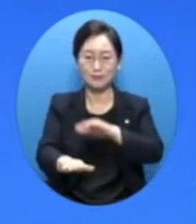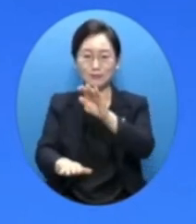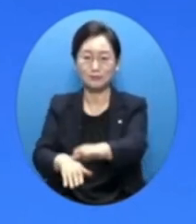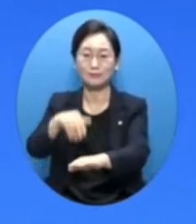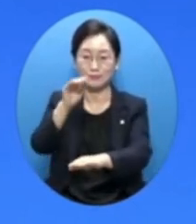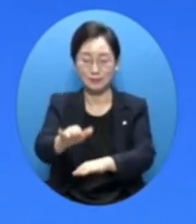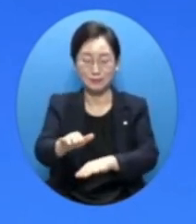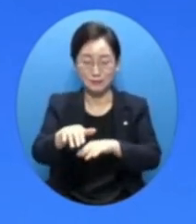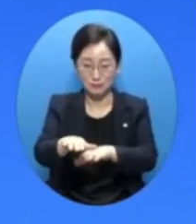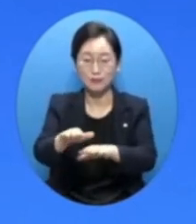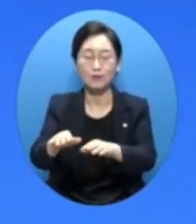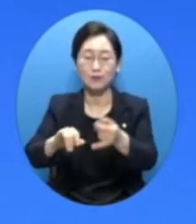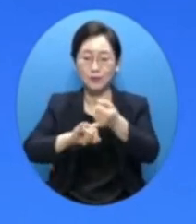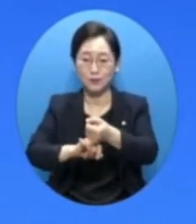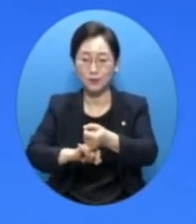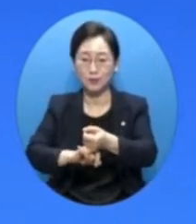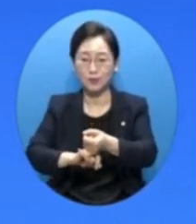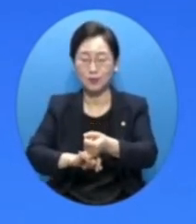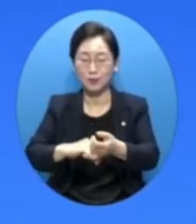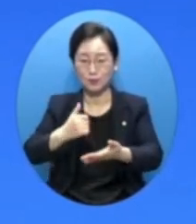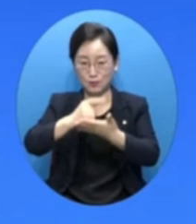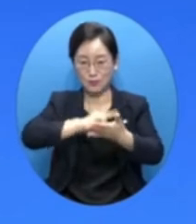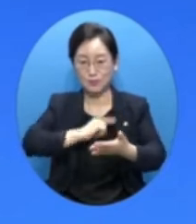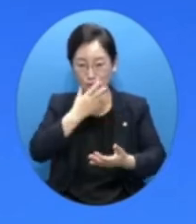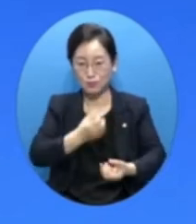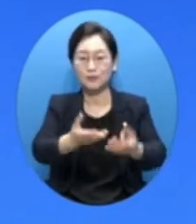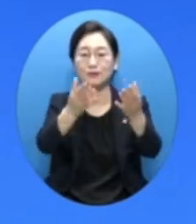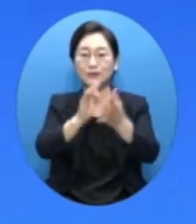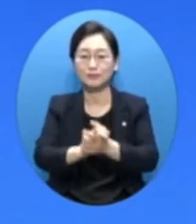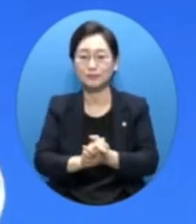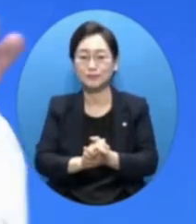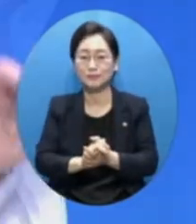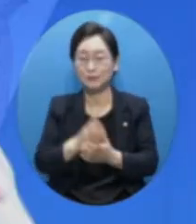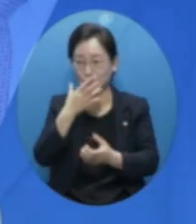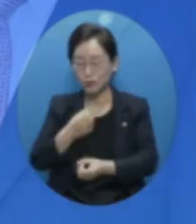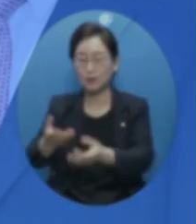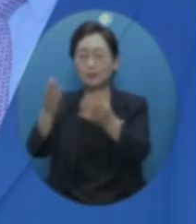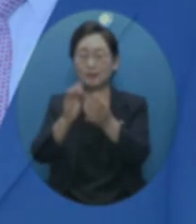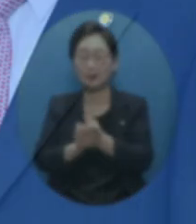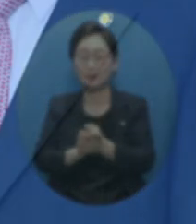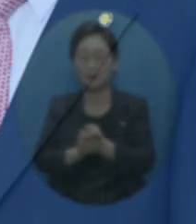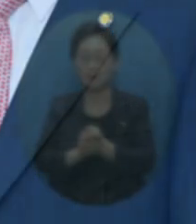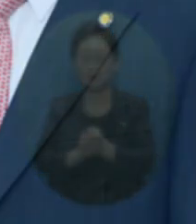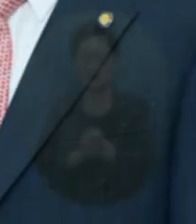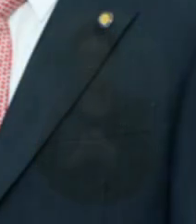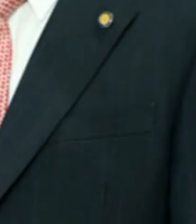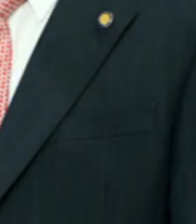전진 또 전진해 나가는 여러분 모두 되시기를 주님으로 축원합니다. 축원합니다. 네.